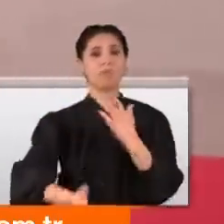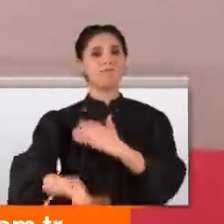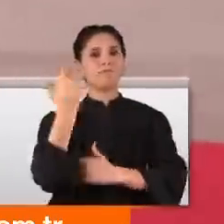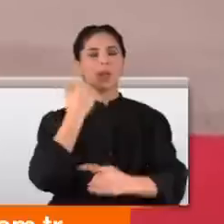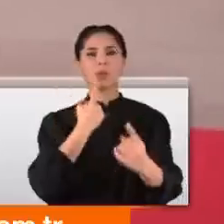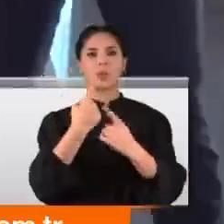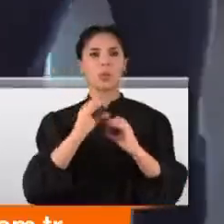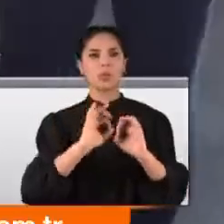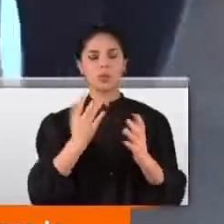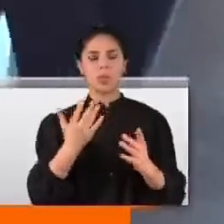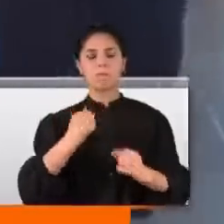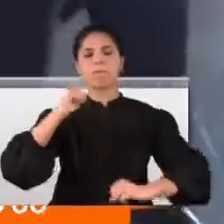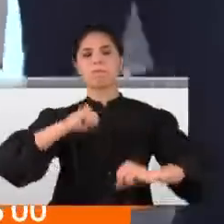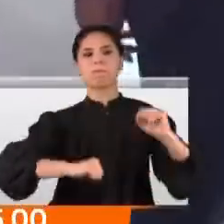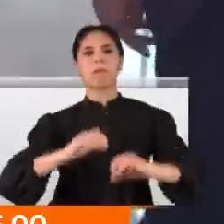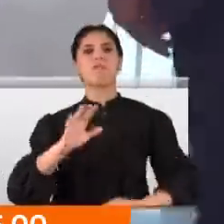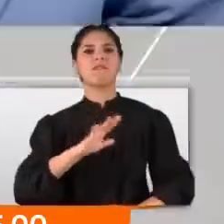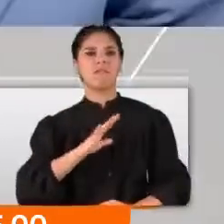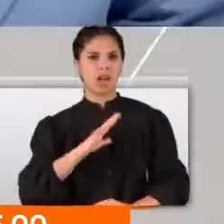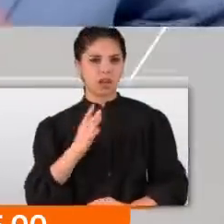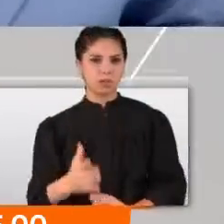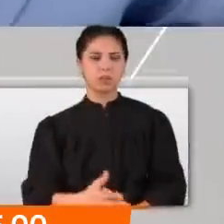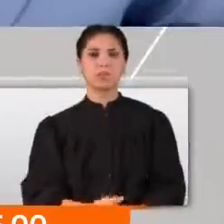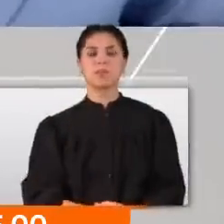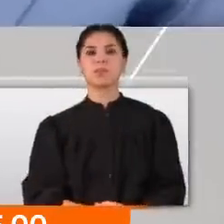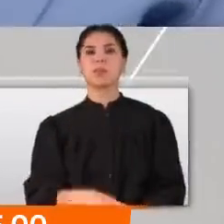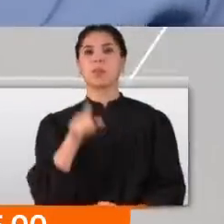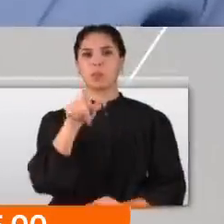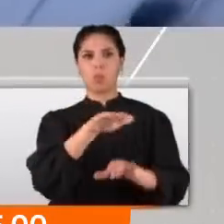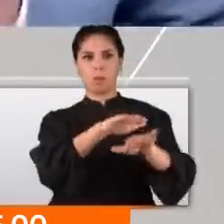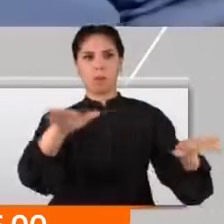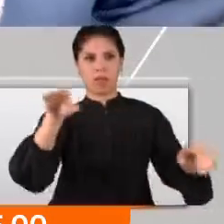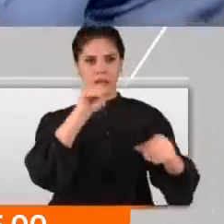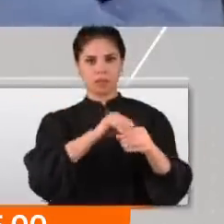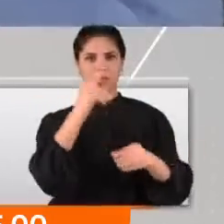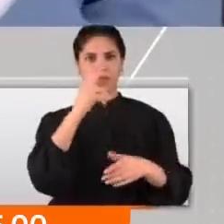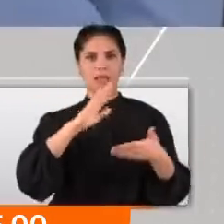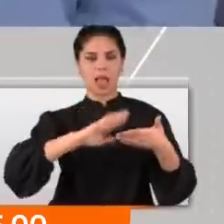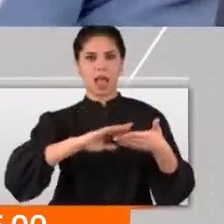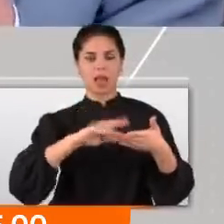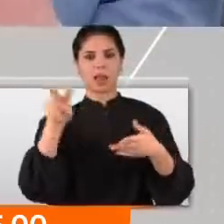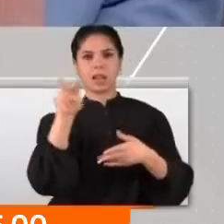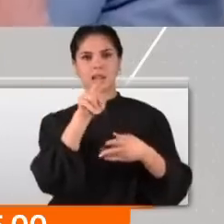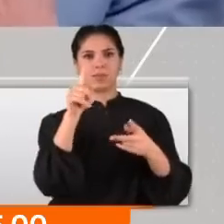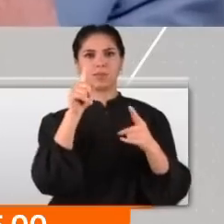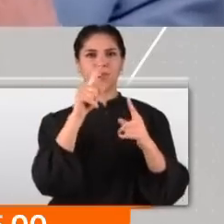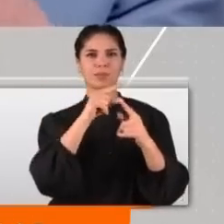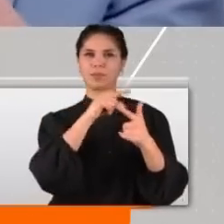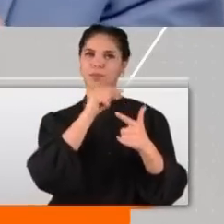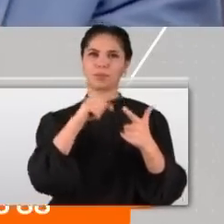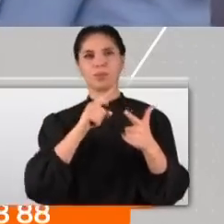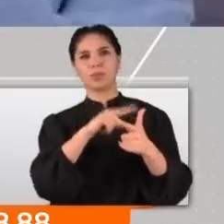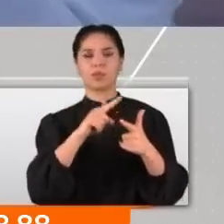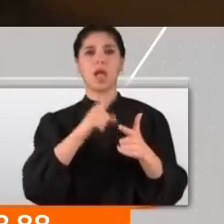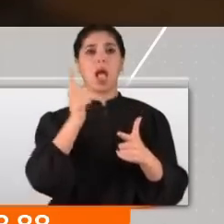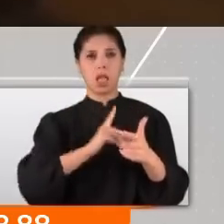ardında hala kıran kırana bir yarış da devam ediyor. Eğer bu masada bu iki arkadaşımızdan biri aday gösterilirse biz